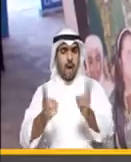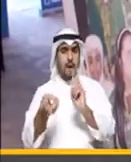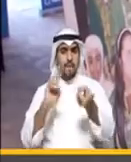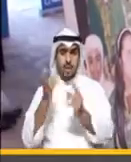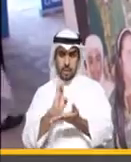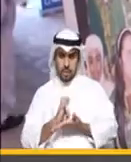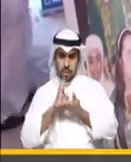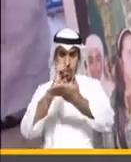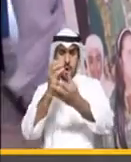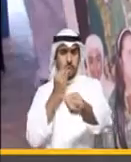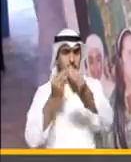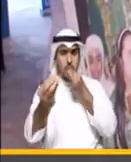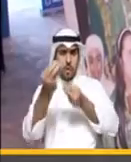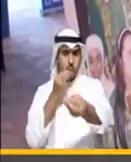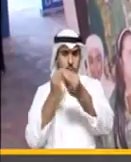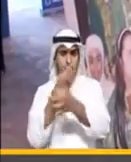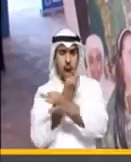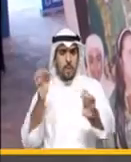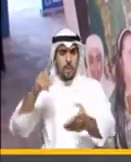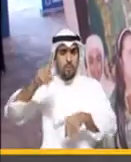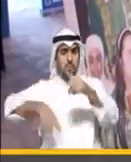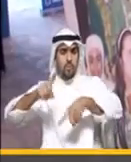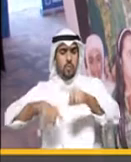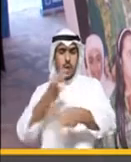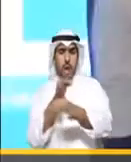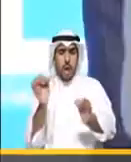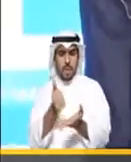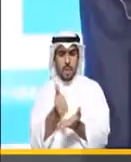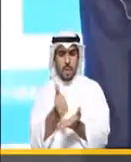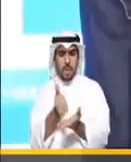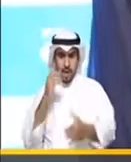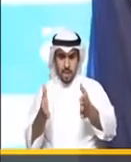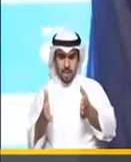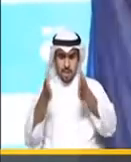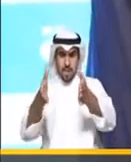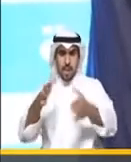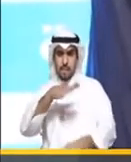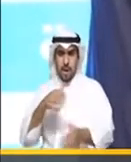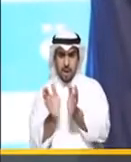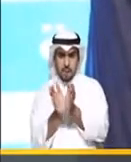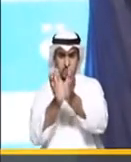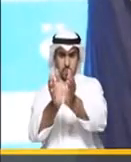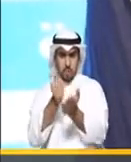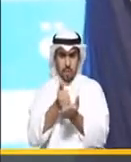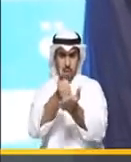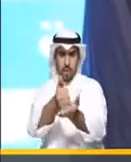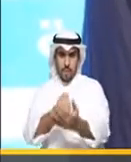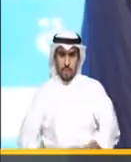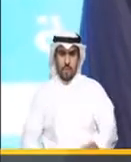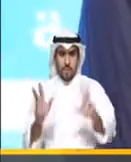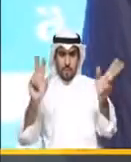حوارية متعددة لمناقشة القضايا التي تخص التطوع وفرق التطوعية الفائزة. عايشة